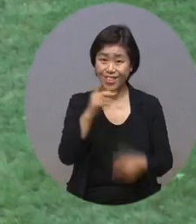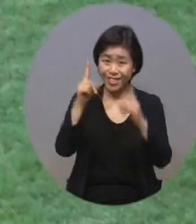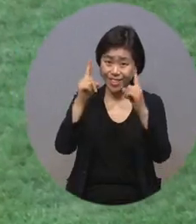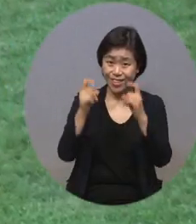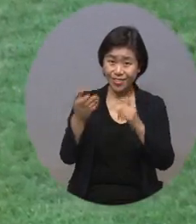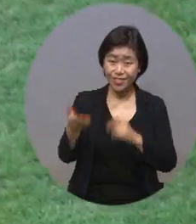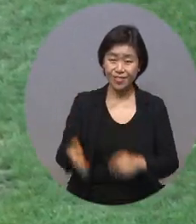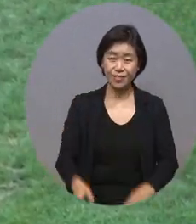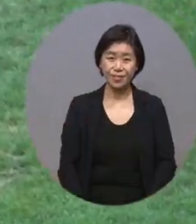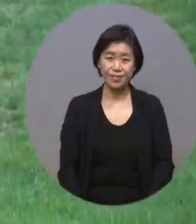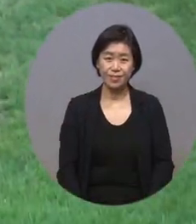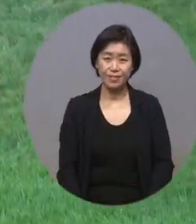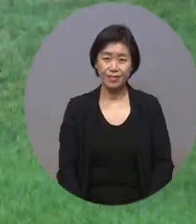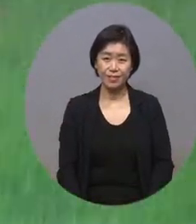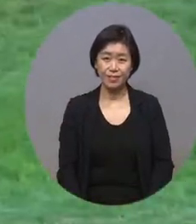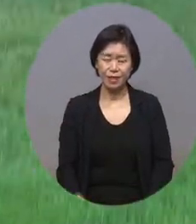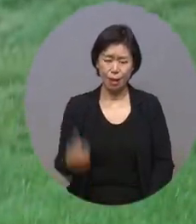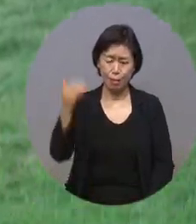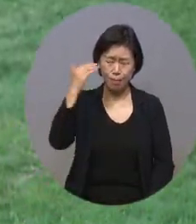아, 구찌 심하게 들어온다 너.